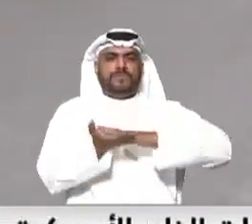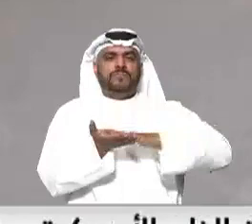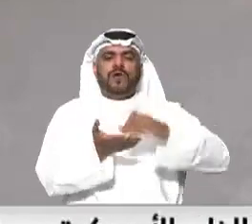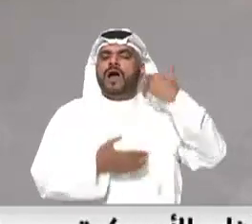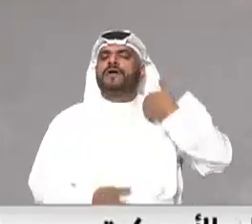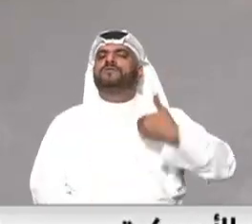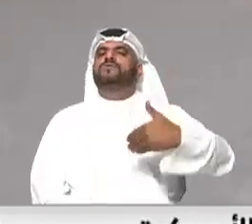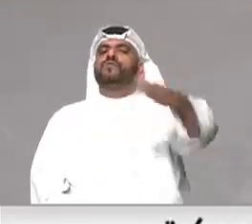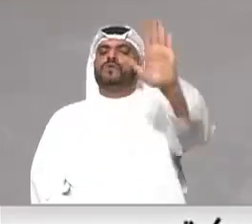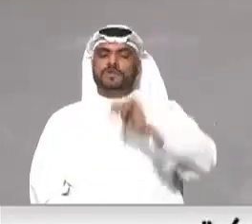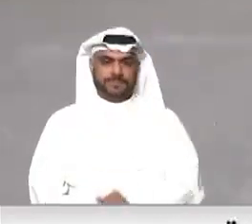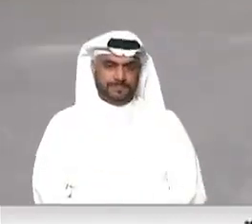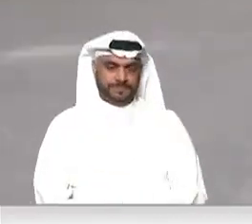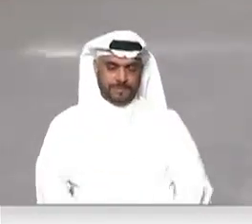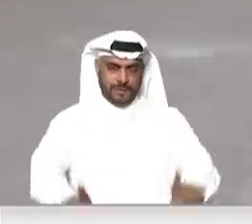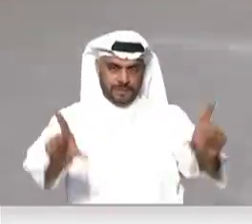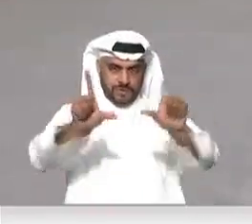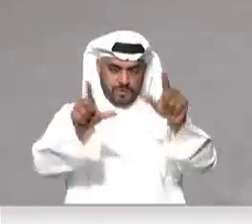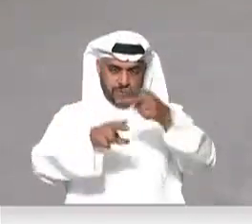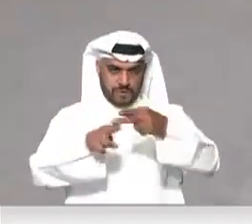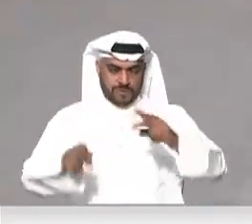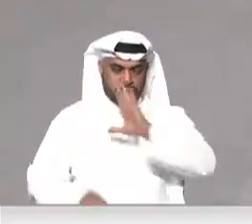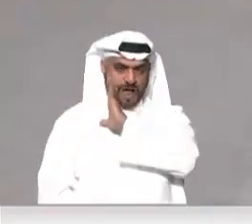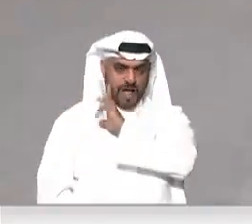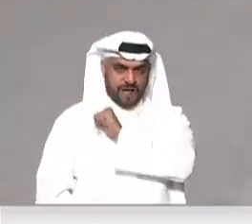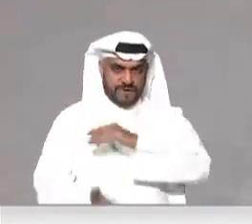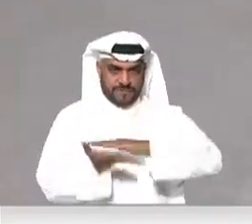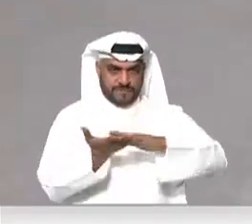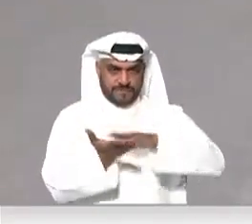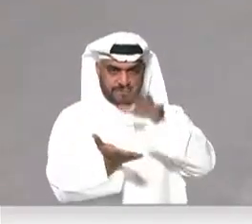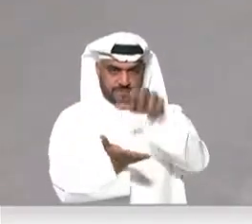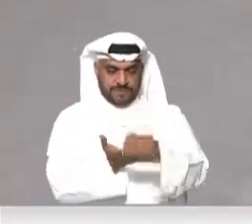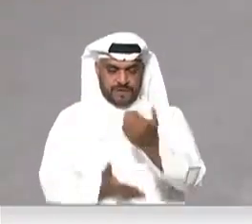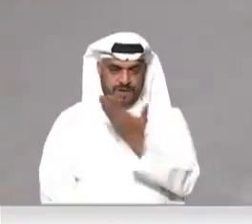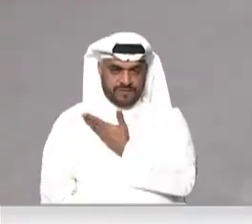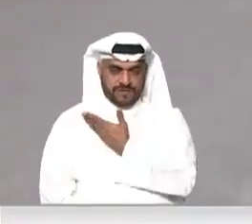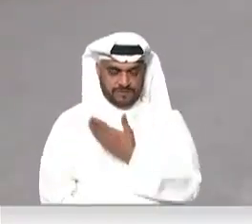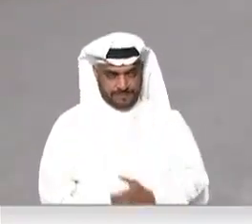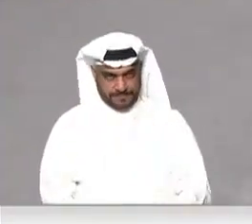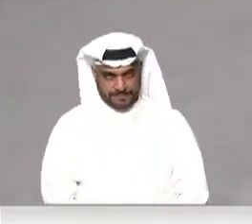مر العقود. سعاد الإمام، تلفزيون دولة الكويت، غزة فلسطين.